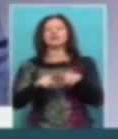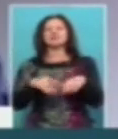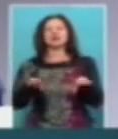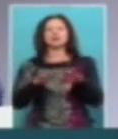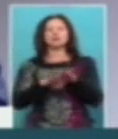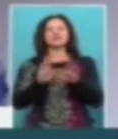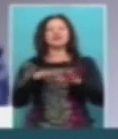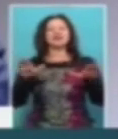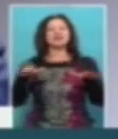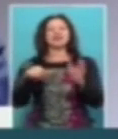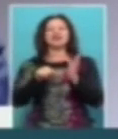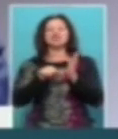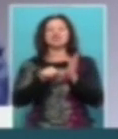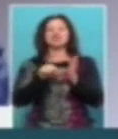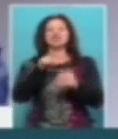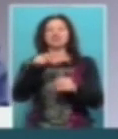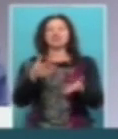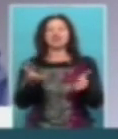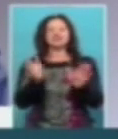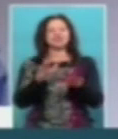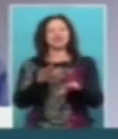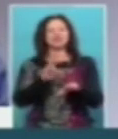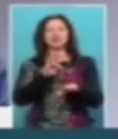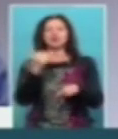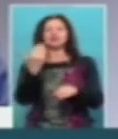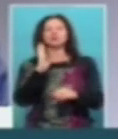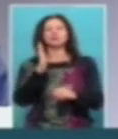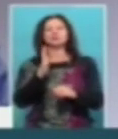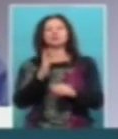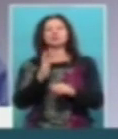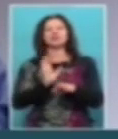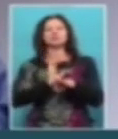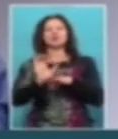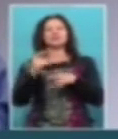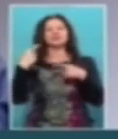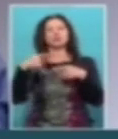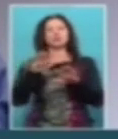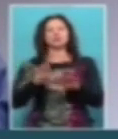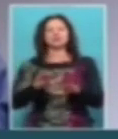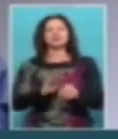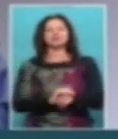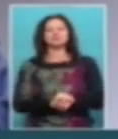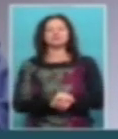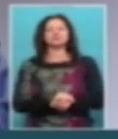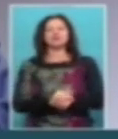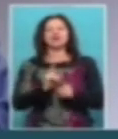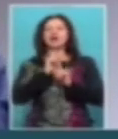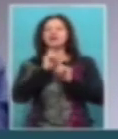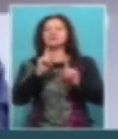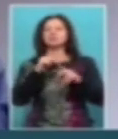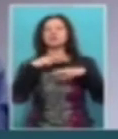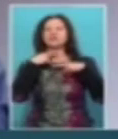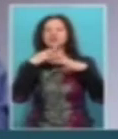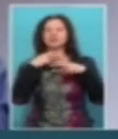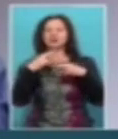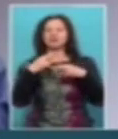асыру аяқталды. Былтыр нәрестелер өлімінің көрсеткіші туберкулезбен ауру 5,5% төмендеді. Қан айналымы жүйесі ауруларынан